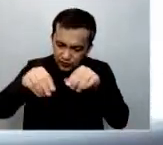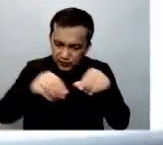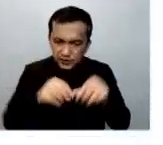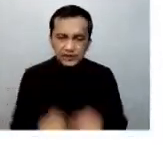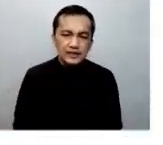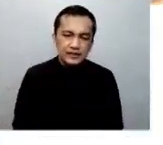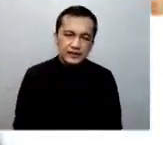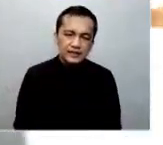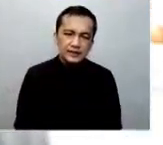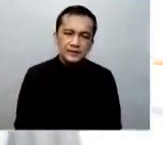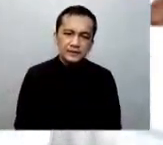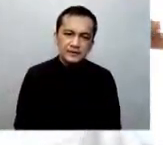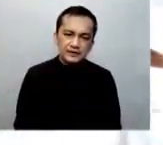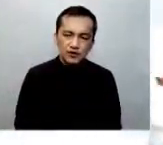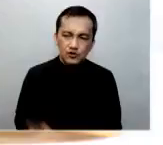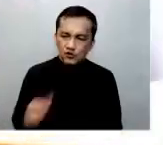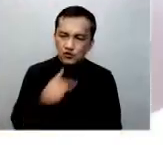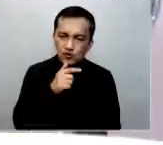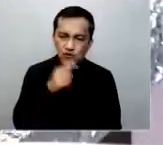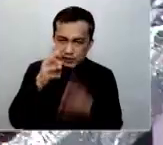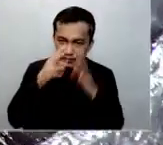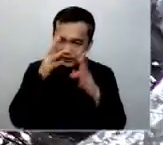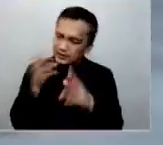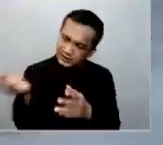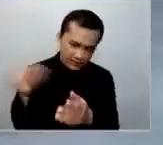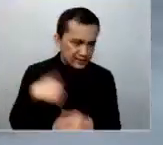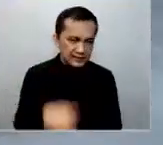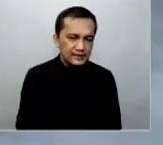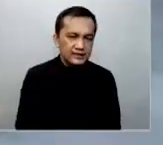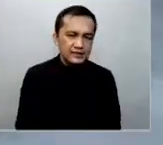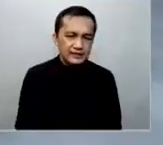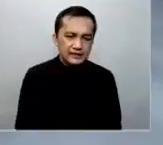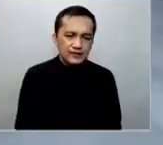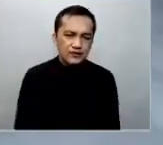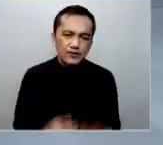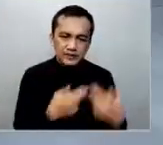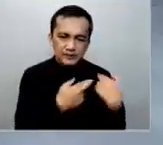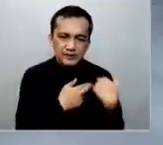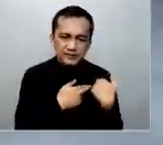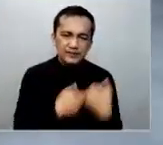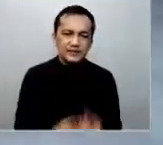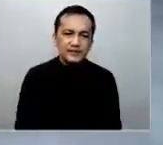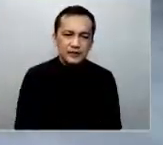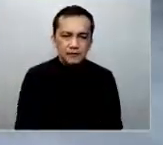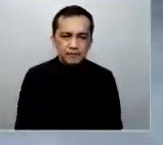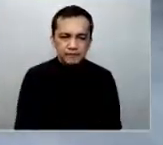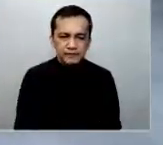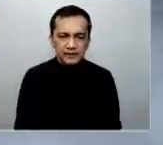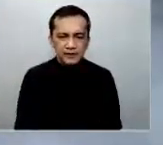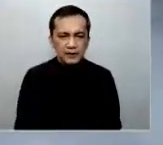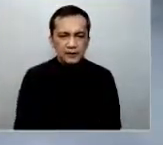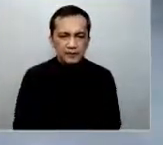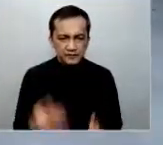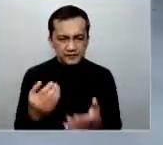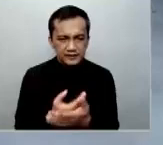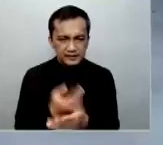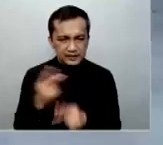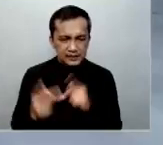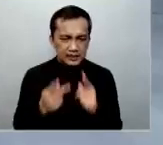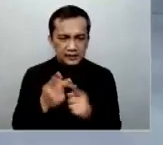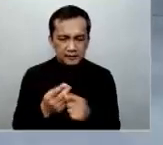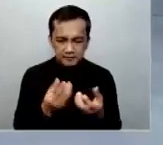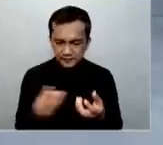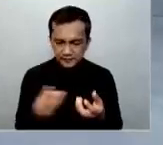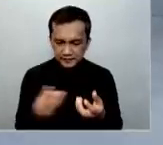mga inventors. Yan! Inventors, ang mga salarin. Oo, nitong mga panibagong klaseng kakanin. Nandito ang